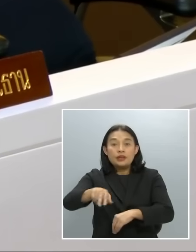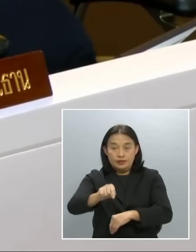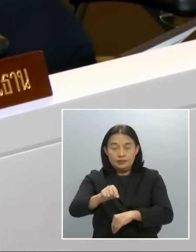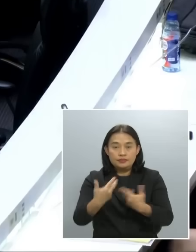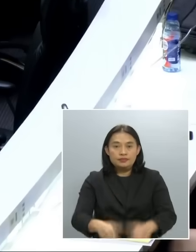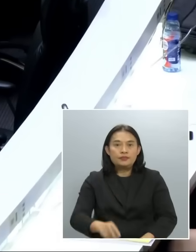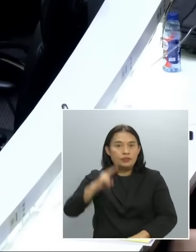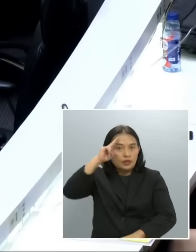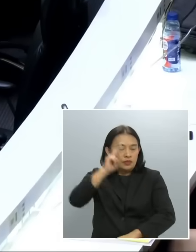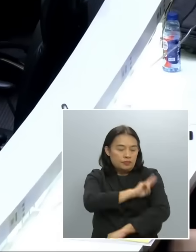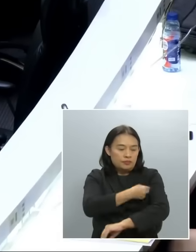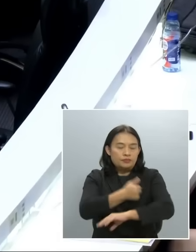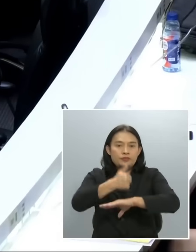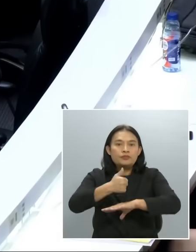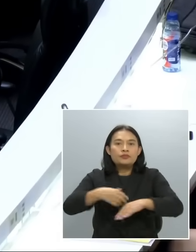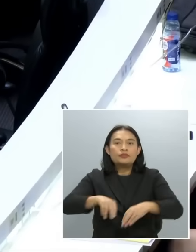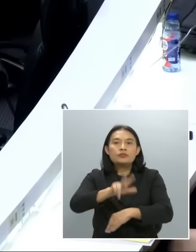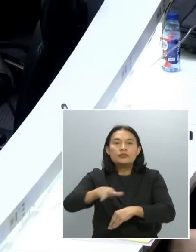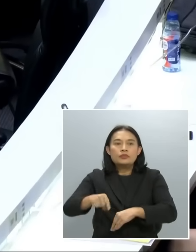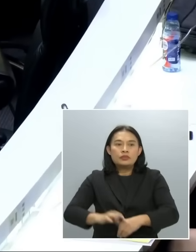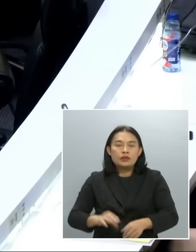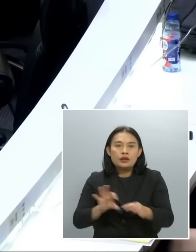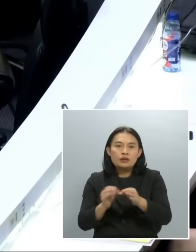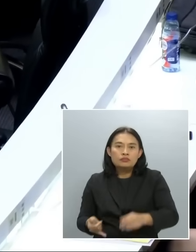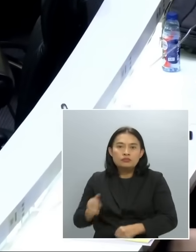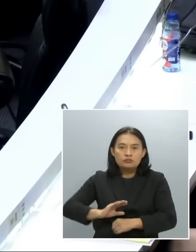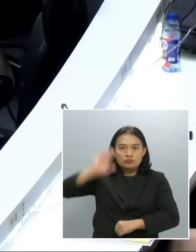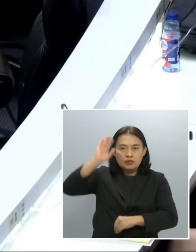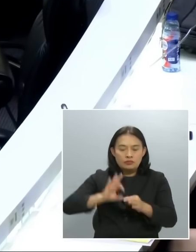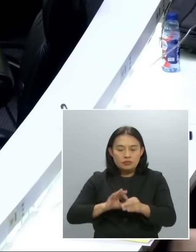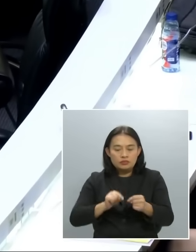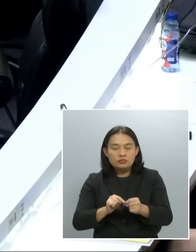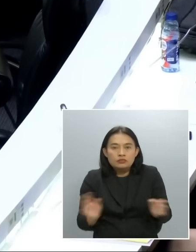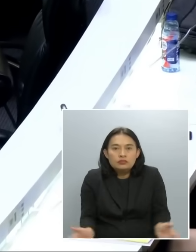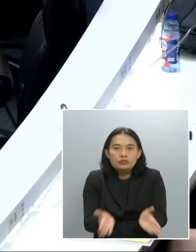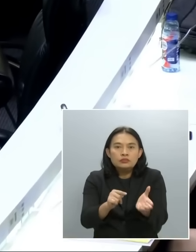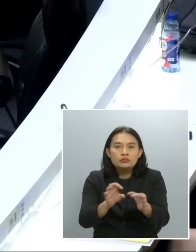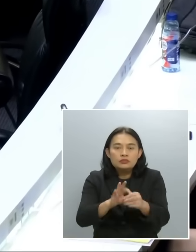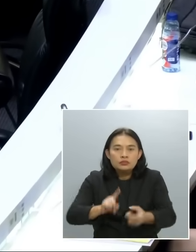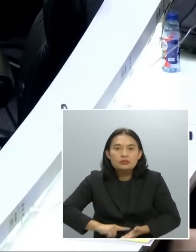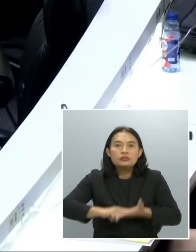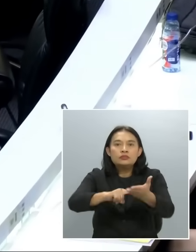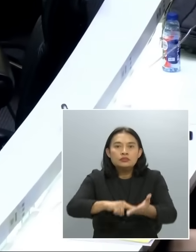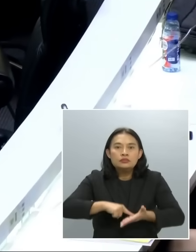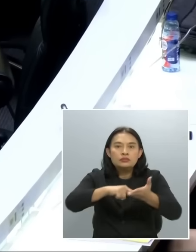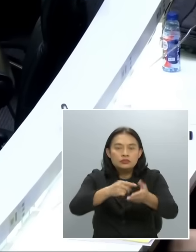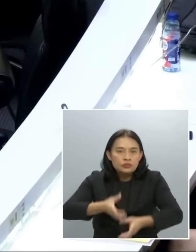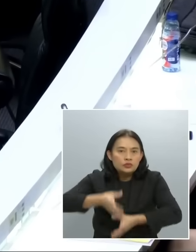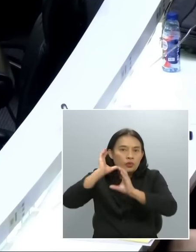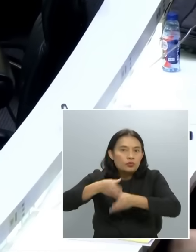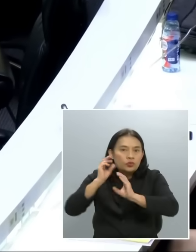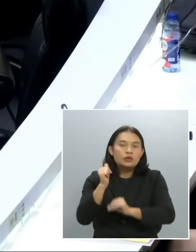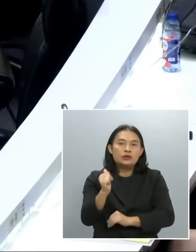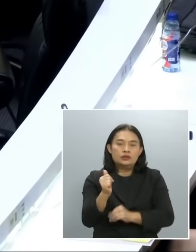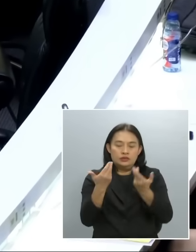แก้วหัวหน้าพรรคเพื่อไทยลุกขึ้นมาแสดงความเห็นสนับสนุนว่าสามารถเสนอญัตติทบทวนมติได้สุดท้าย